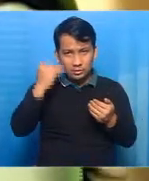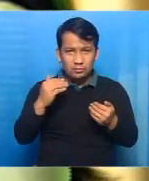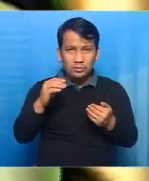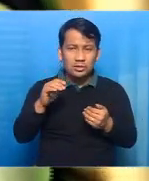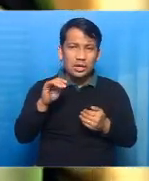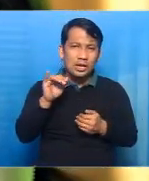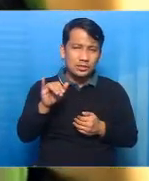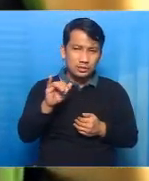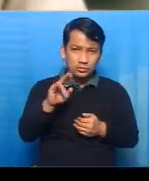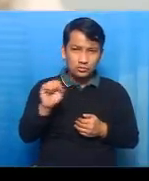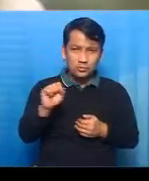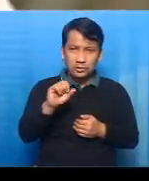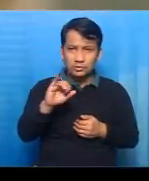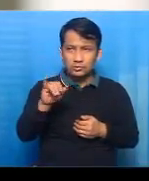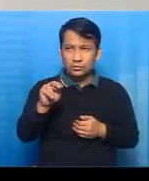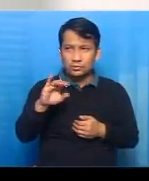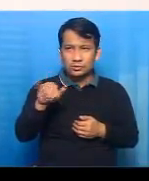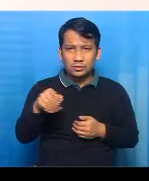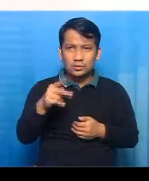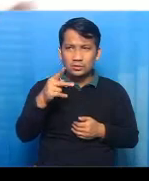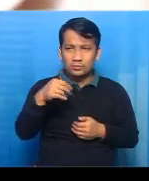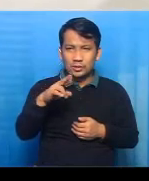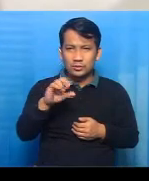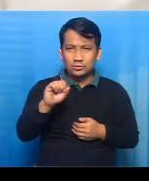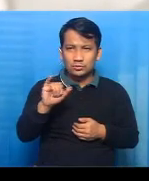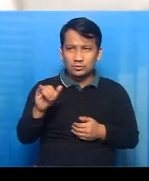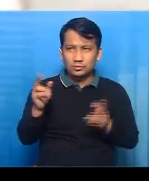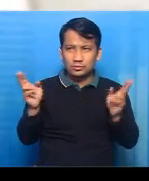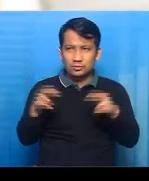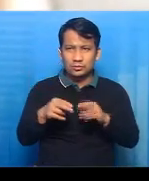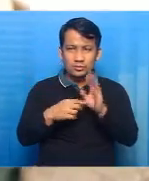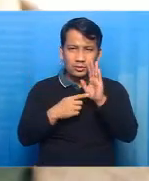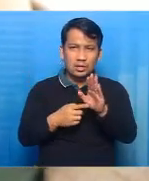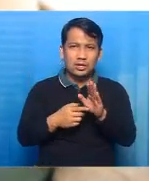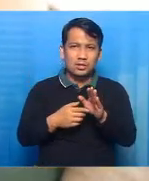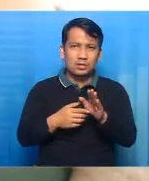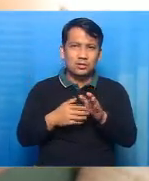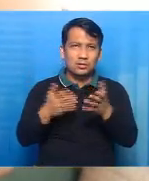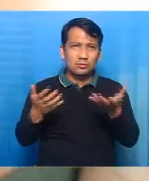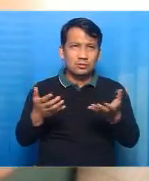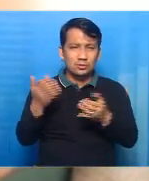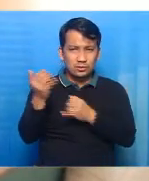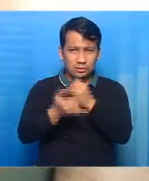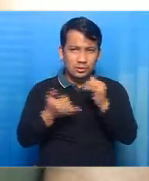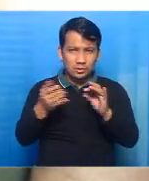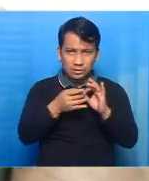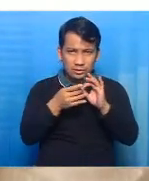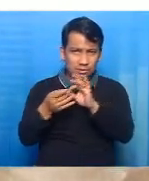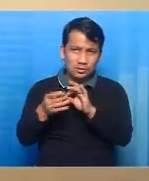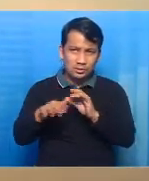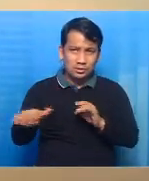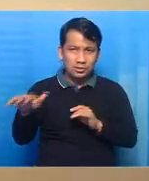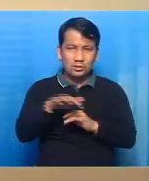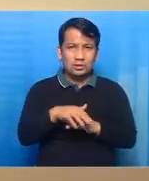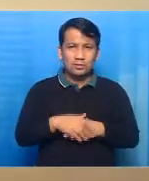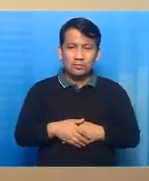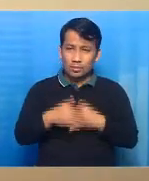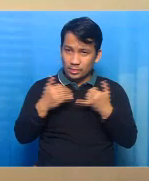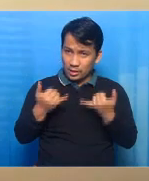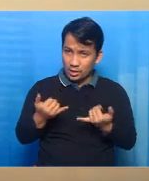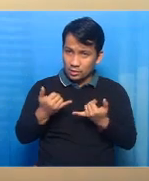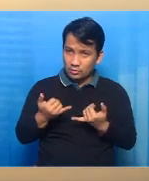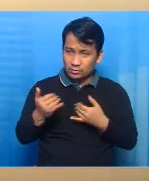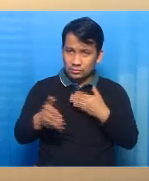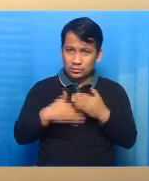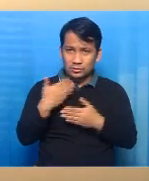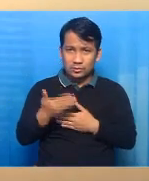sina Yunbin, Son Ye-jin at Park Seo-joon na maliit lang mundo at interconnected tayo. And just like